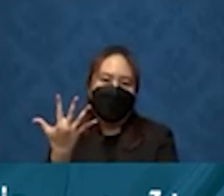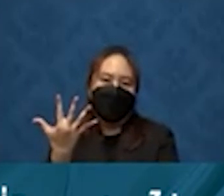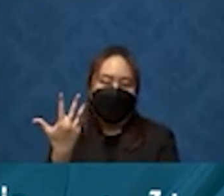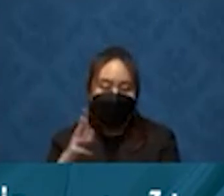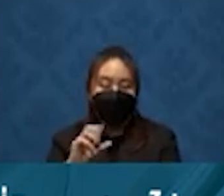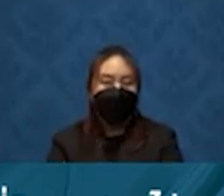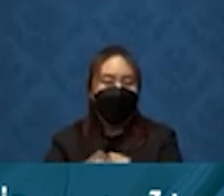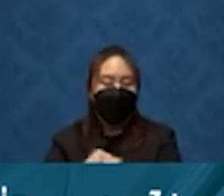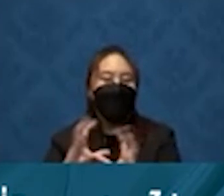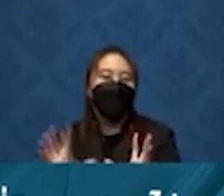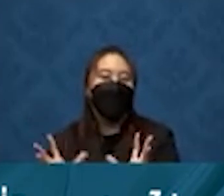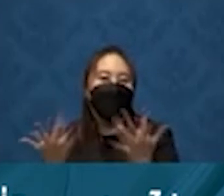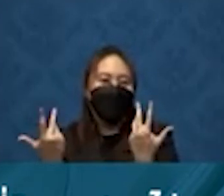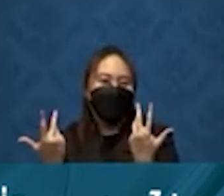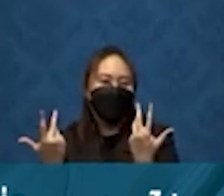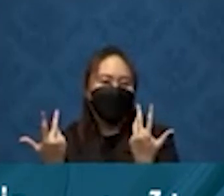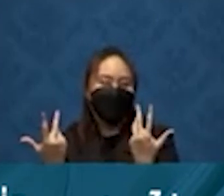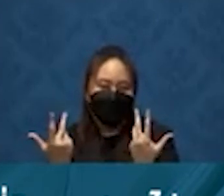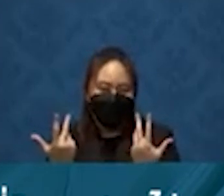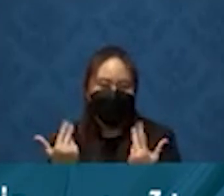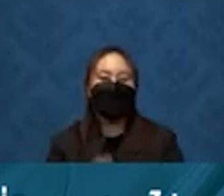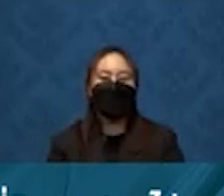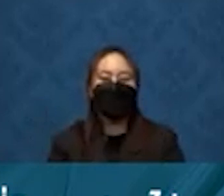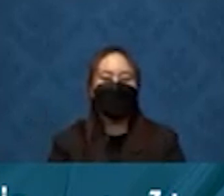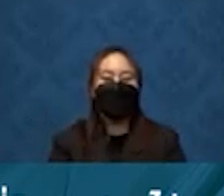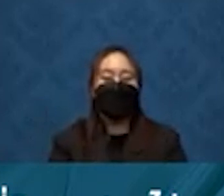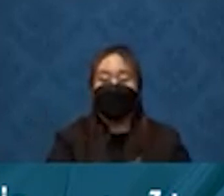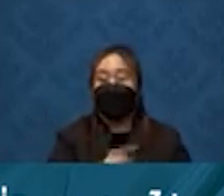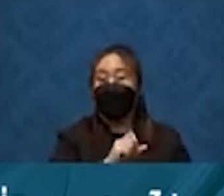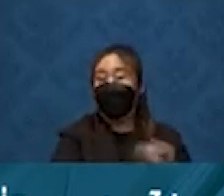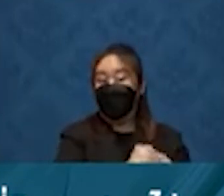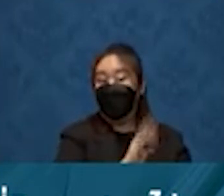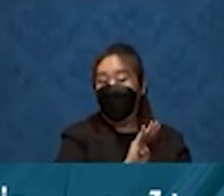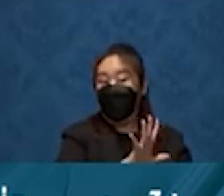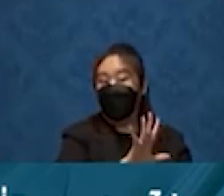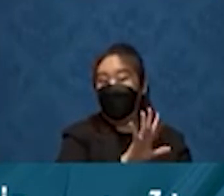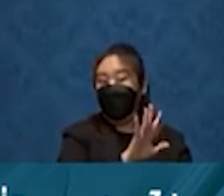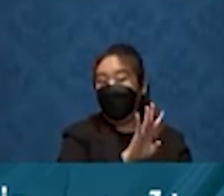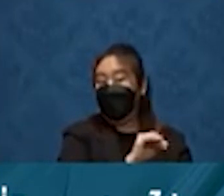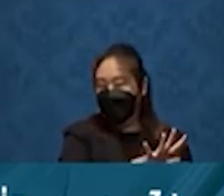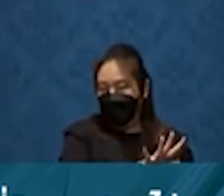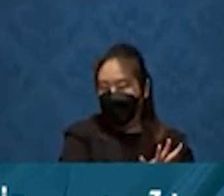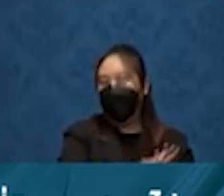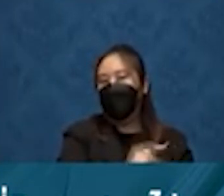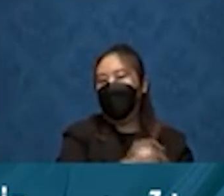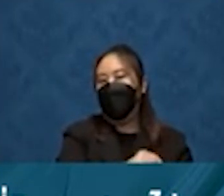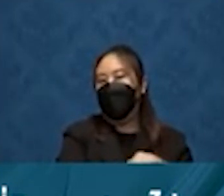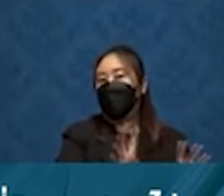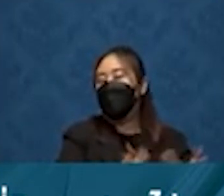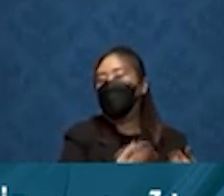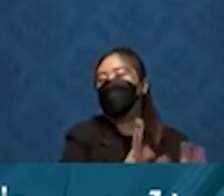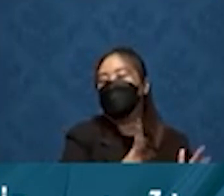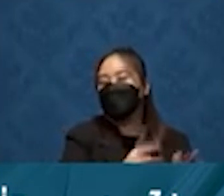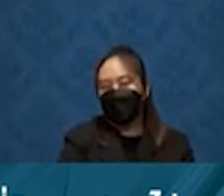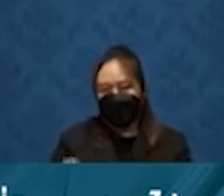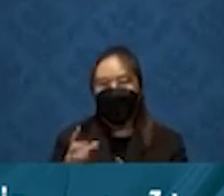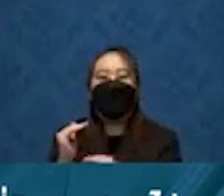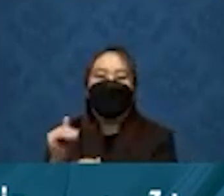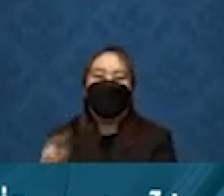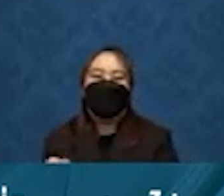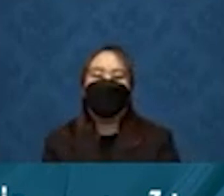ดอายุของเก่านั้นไม่มีหมดอายุนะครับไม่ได้กำหนดเวลาบังคับใช้บังคับไว้นะครับในขณะนี้นะ